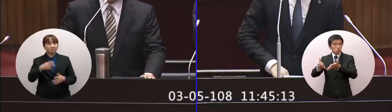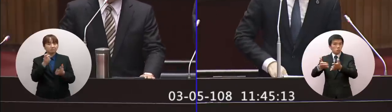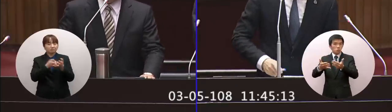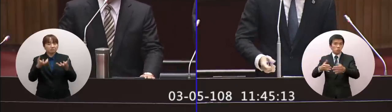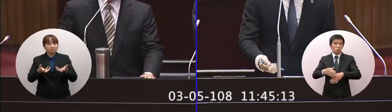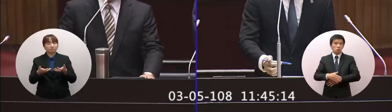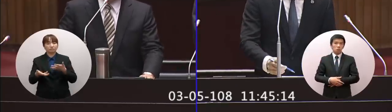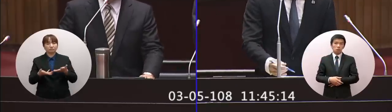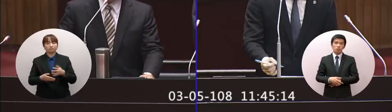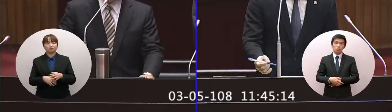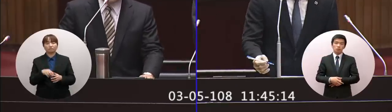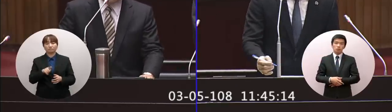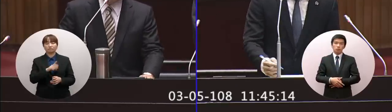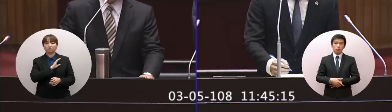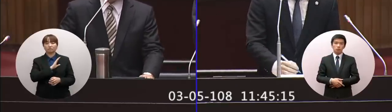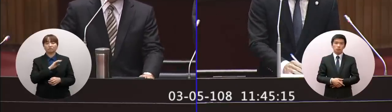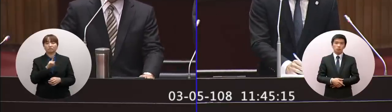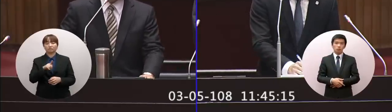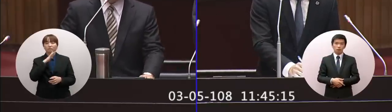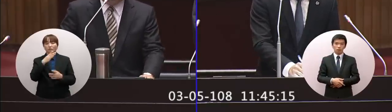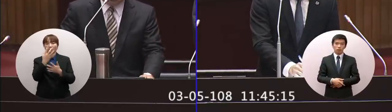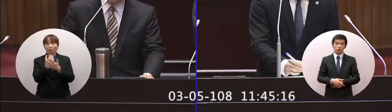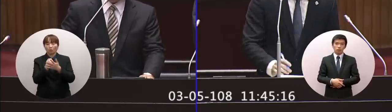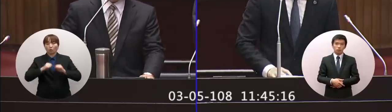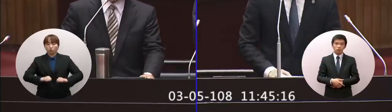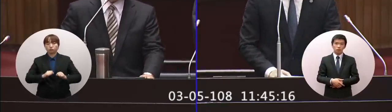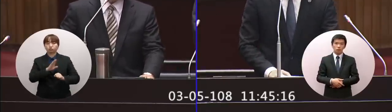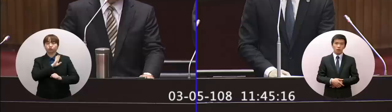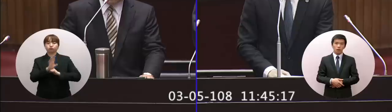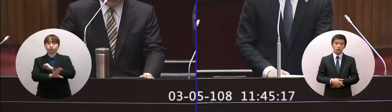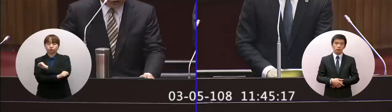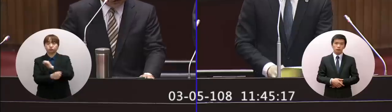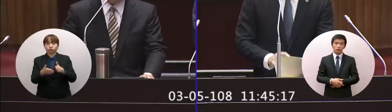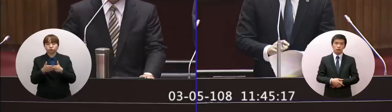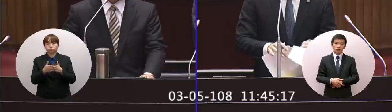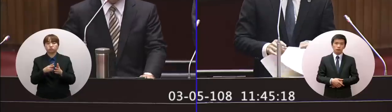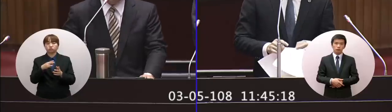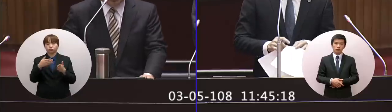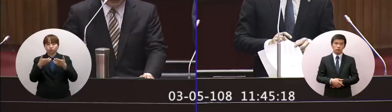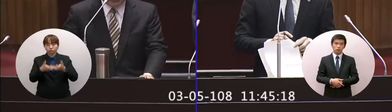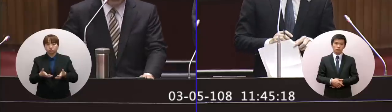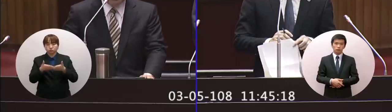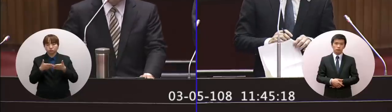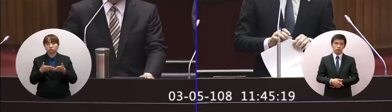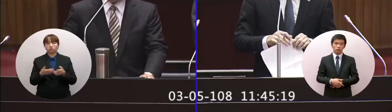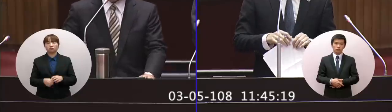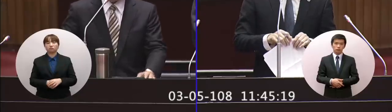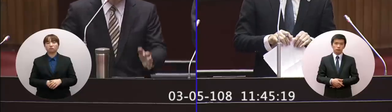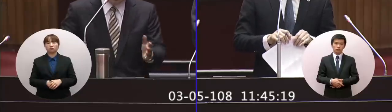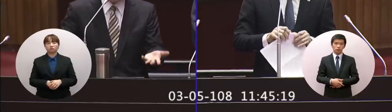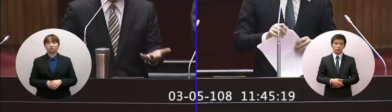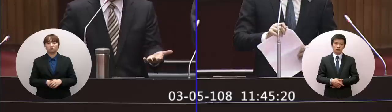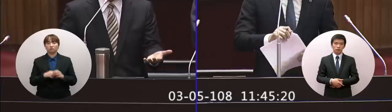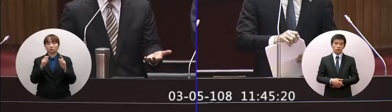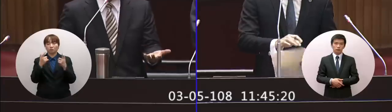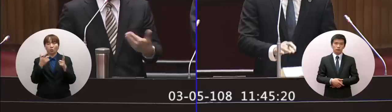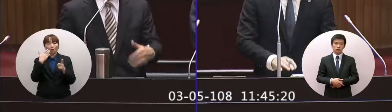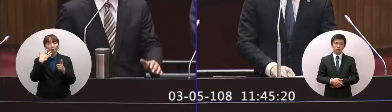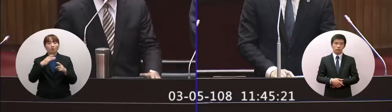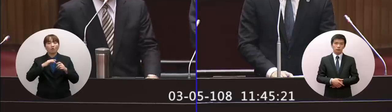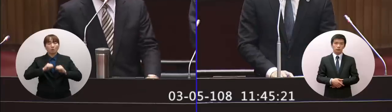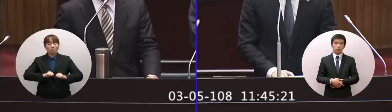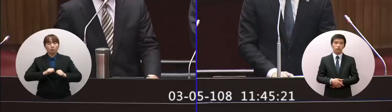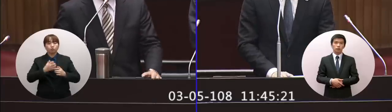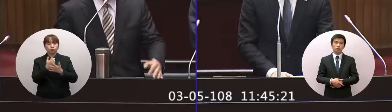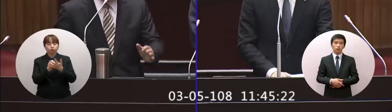严重的问题，因为生存是上基本，嘛是上重要的问题，嘛无生存就